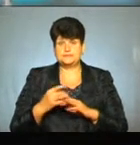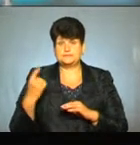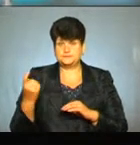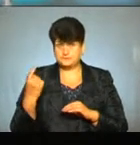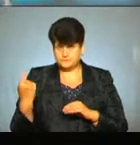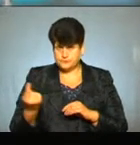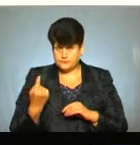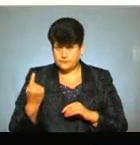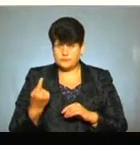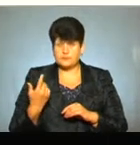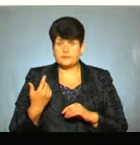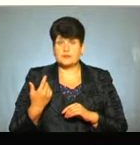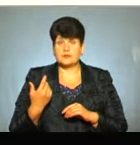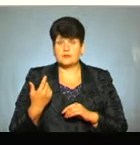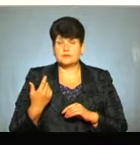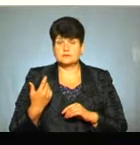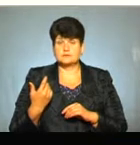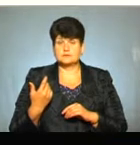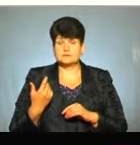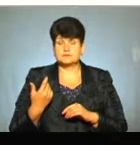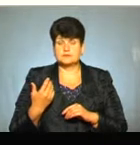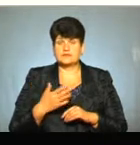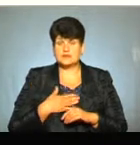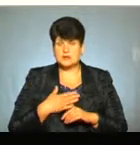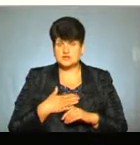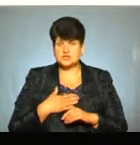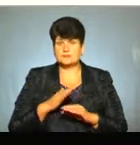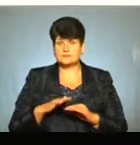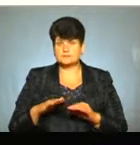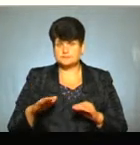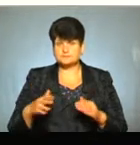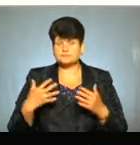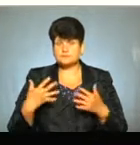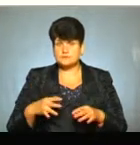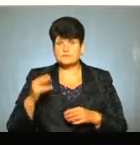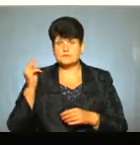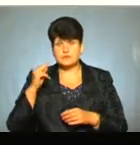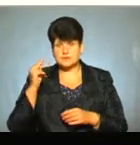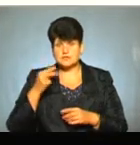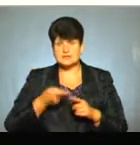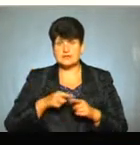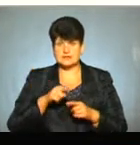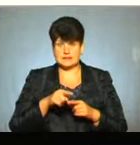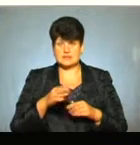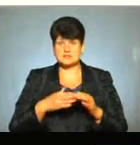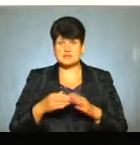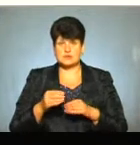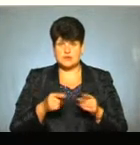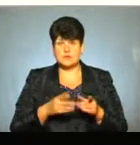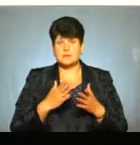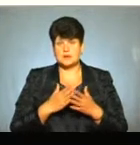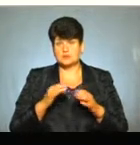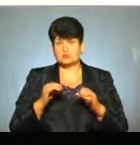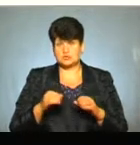ми неодноразово про це наголошували. Що так, це важливо. Так? Наші учні вже, які навчаються на тих спеціальностях,